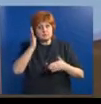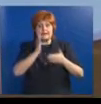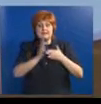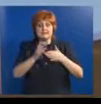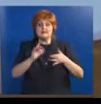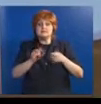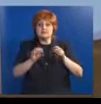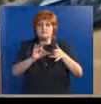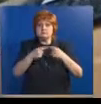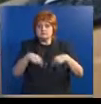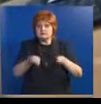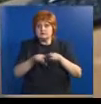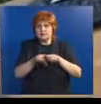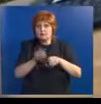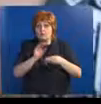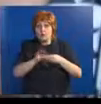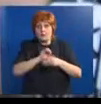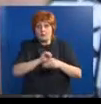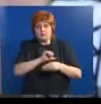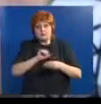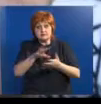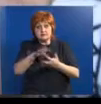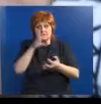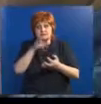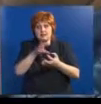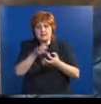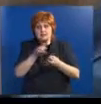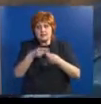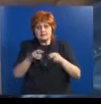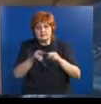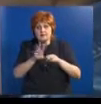электронный аналог этого пособия. Его можно свободно скачать на портале проекта